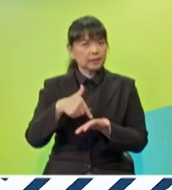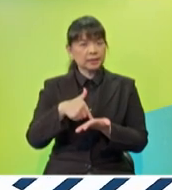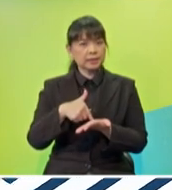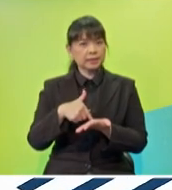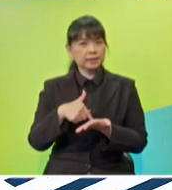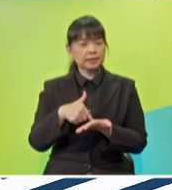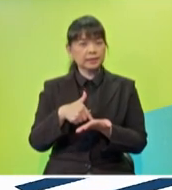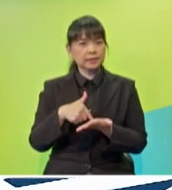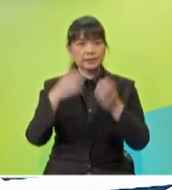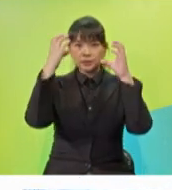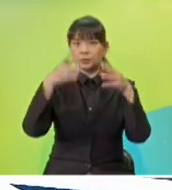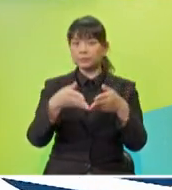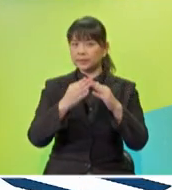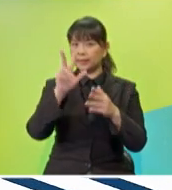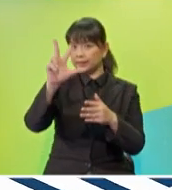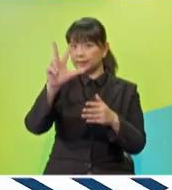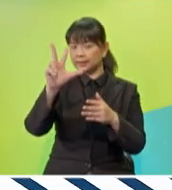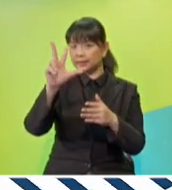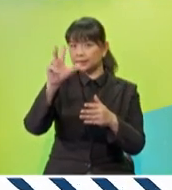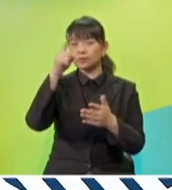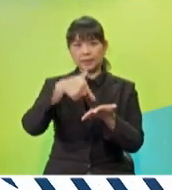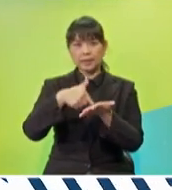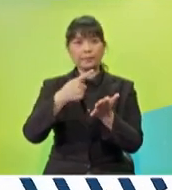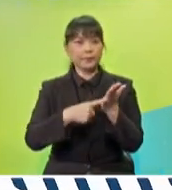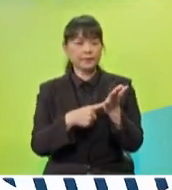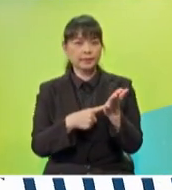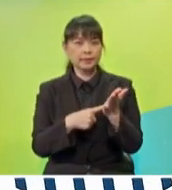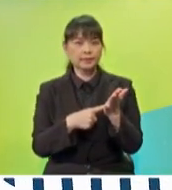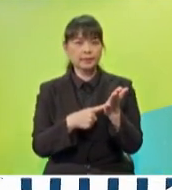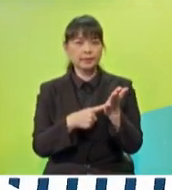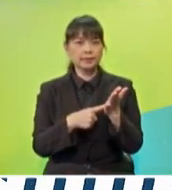minta 3 jawaban satu lagi apa